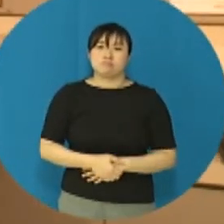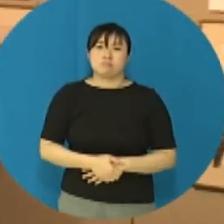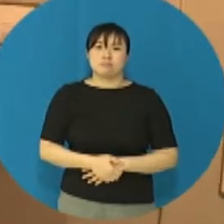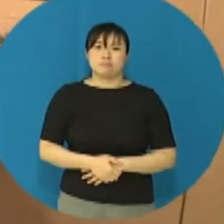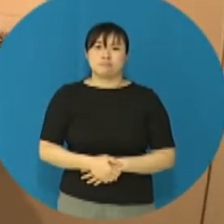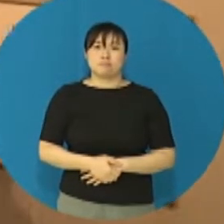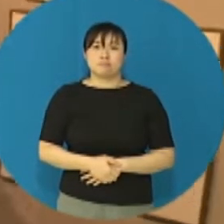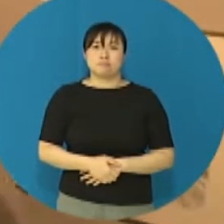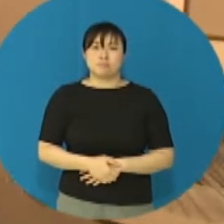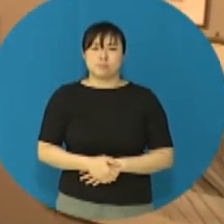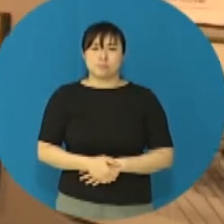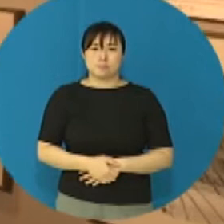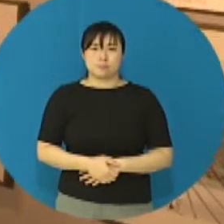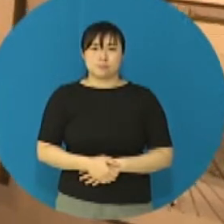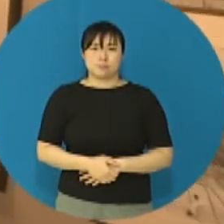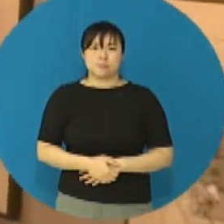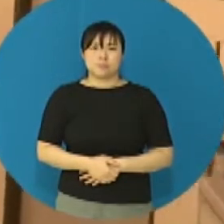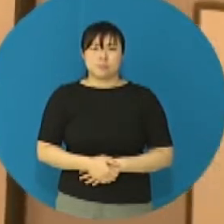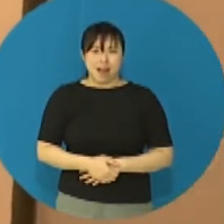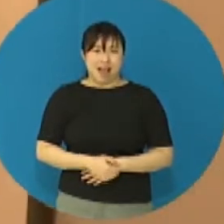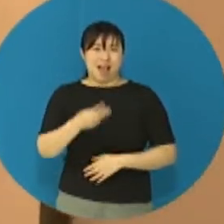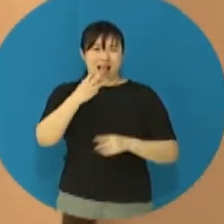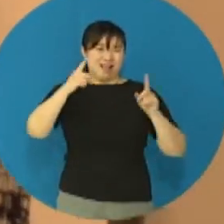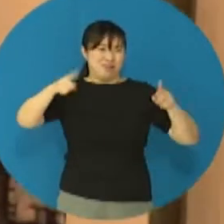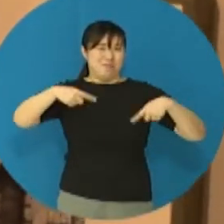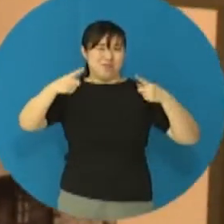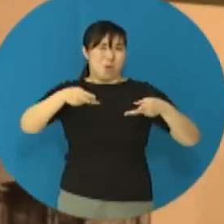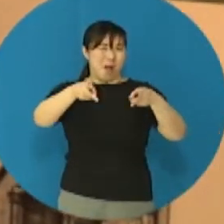あ、箕輪橋、